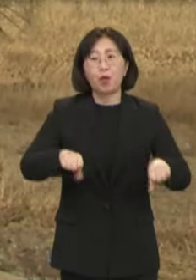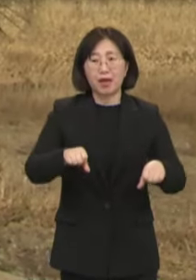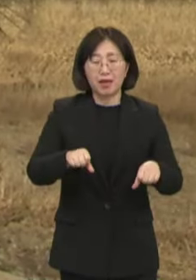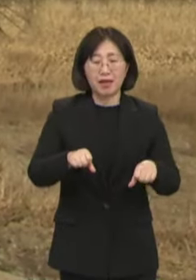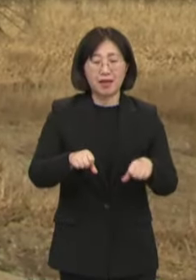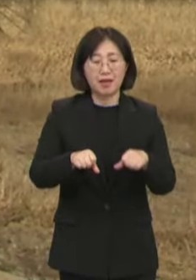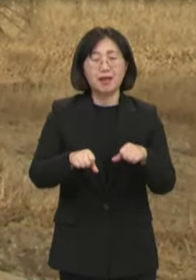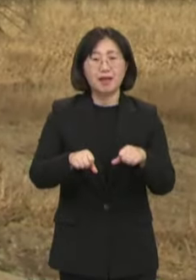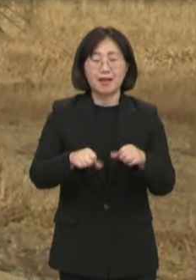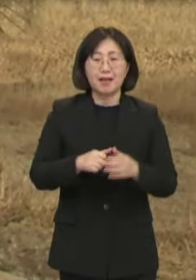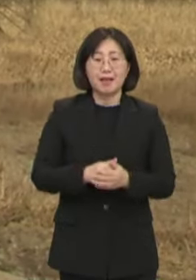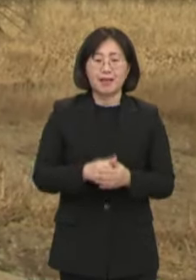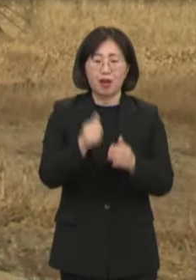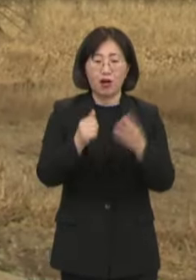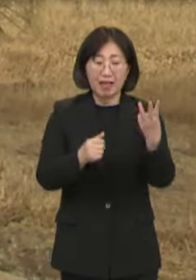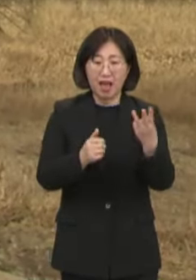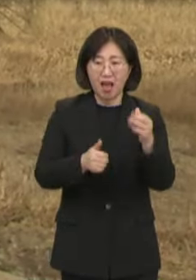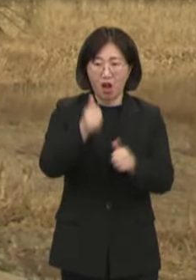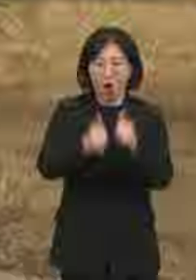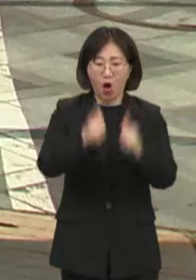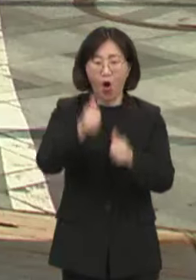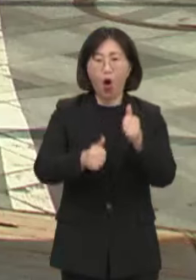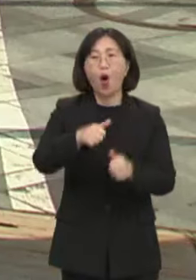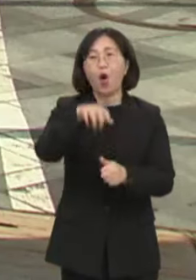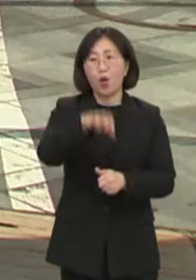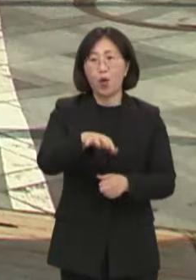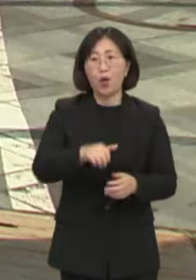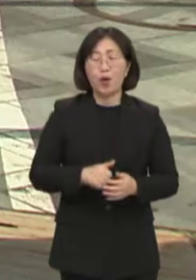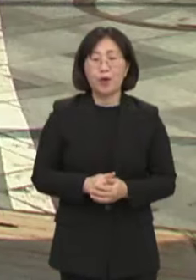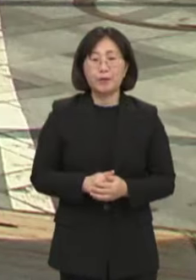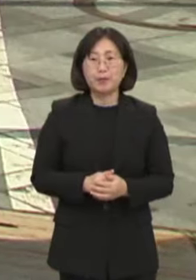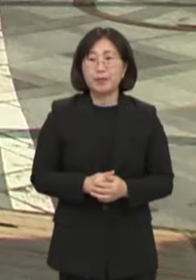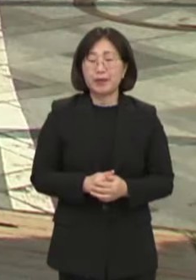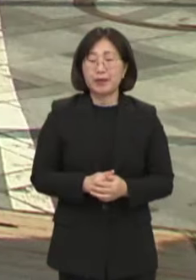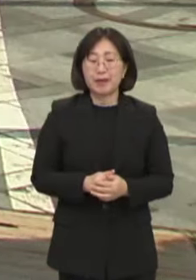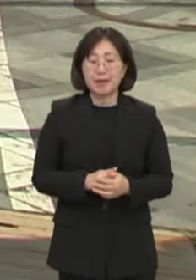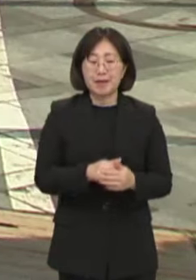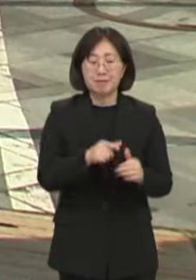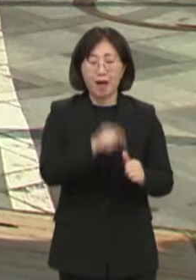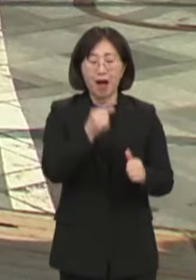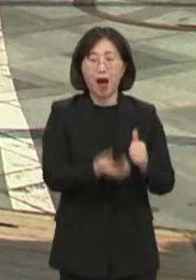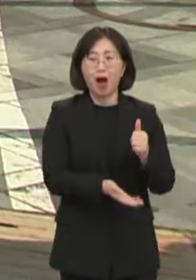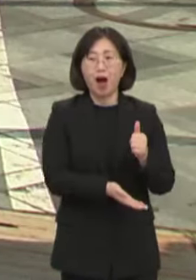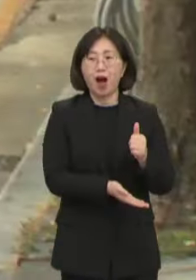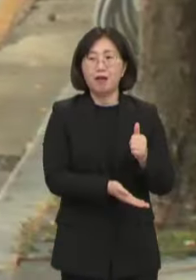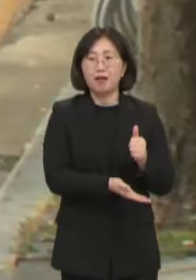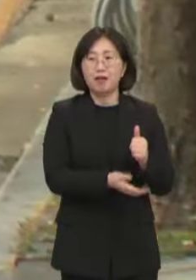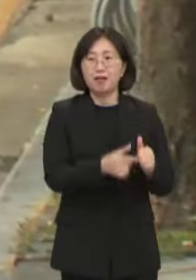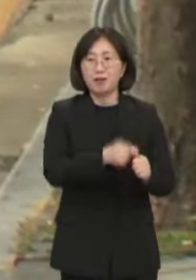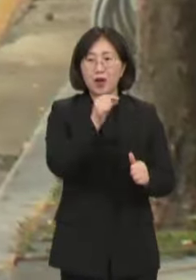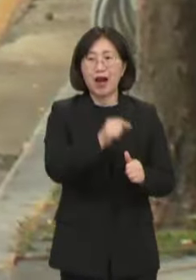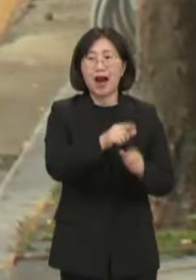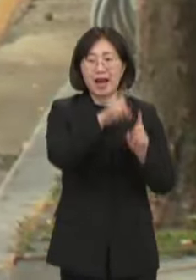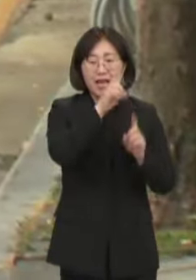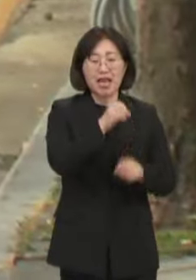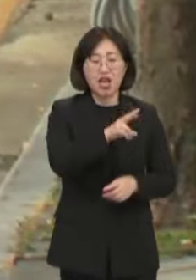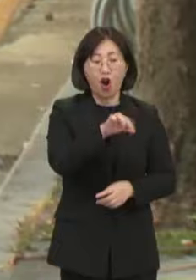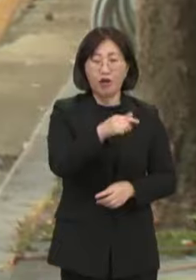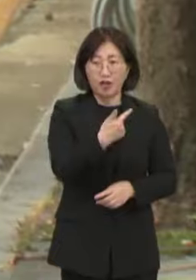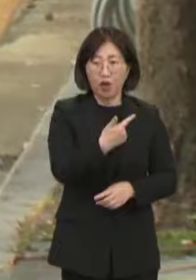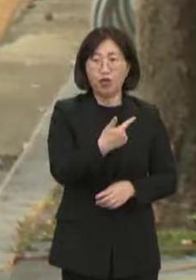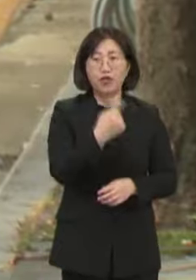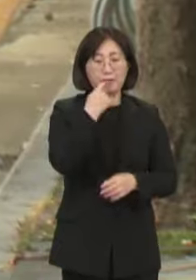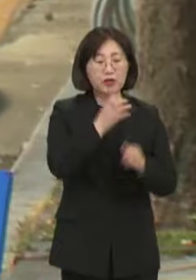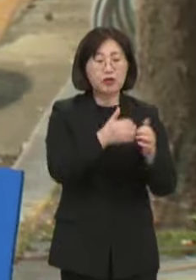이번 총선의 격전지로 부상하고 있습니다. 치열한 경선을 뚫고 본선에 오른 더불어민주당 이영선 후보는